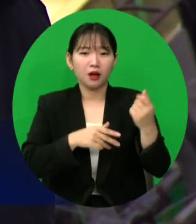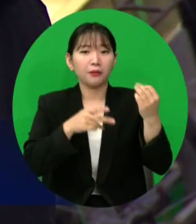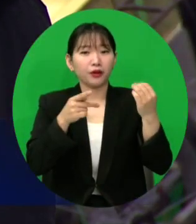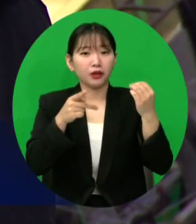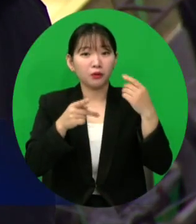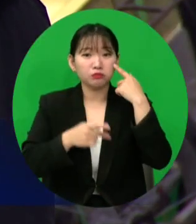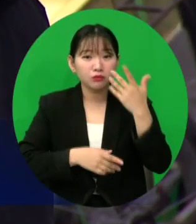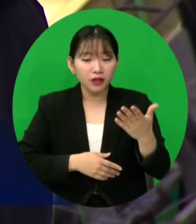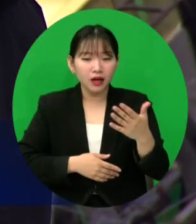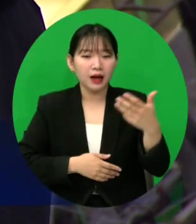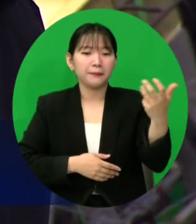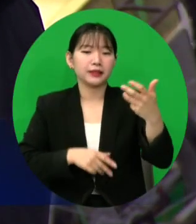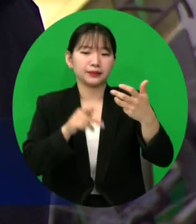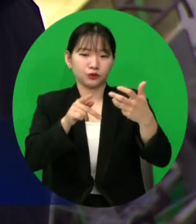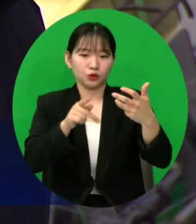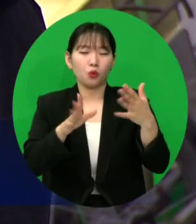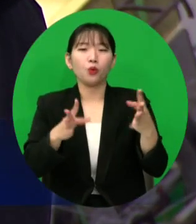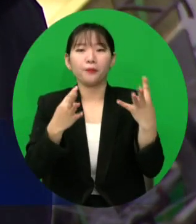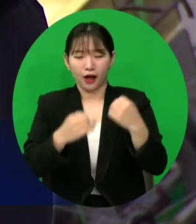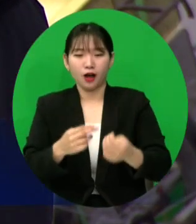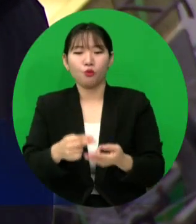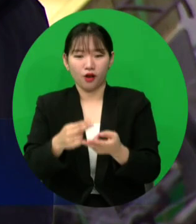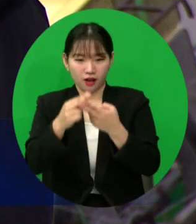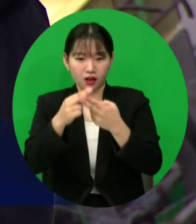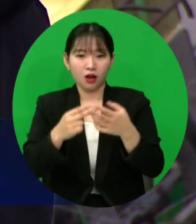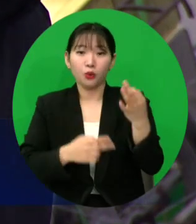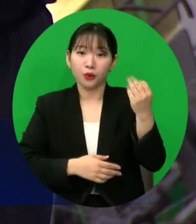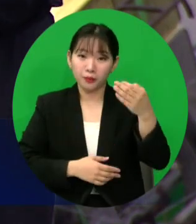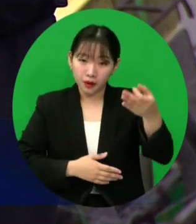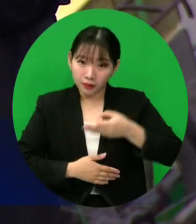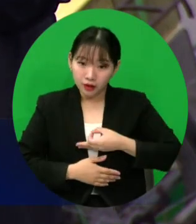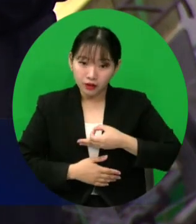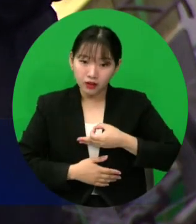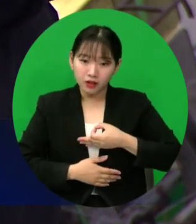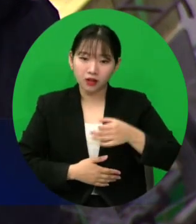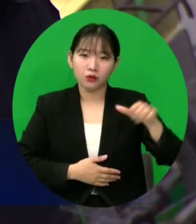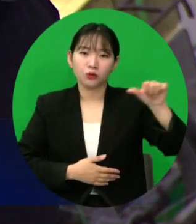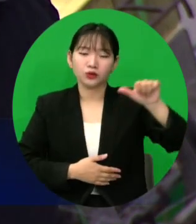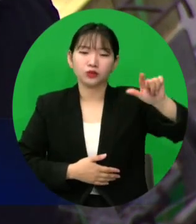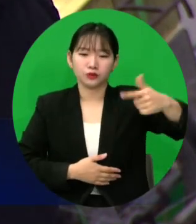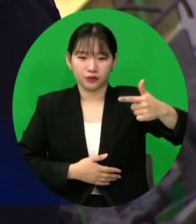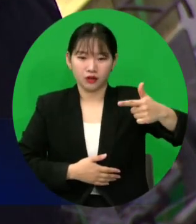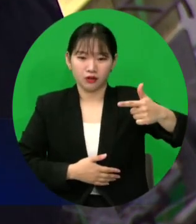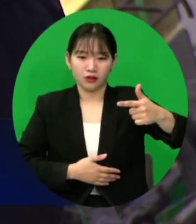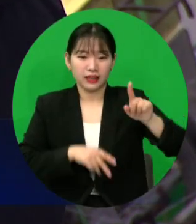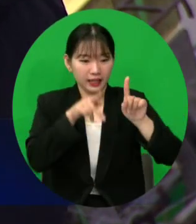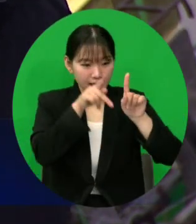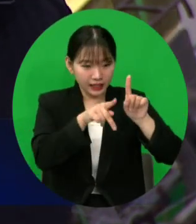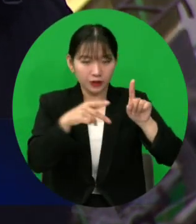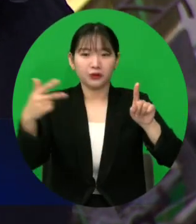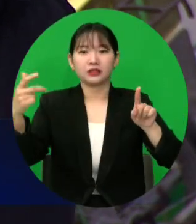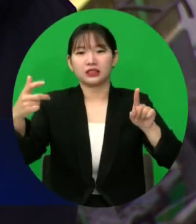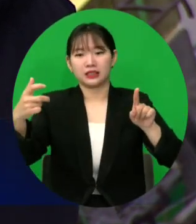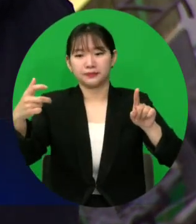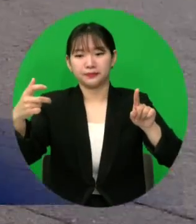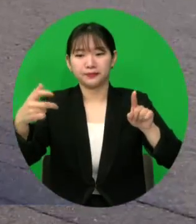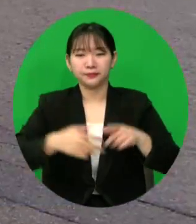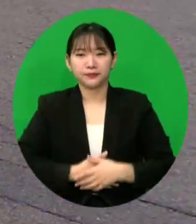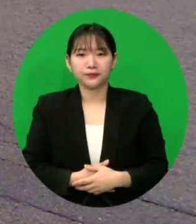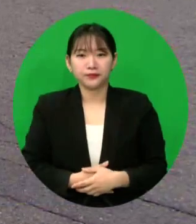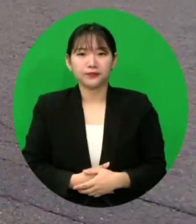나왔어요? 10킬로 많이 나왔어요. 얼마? 얼마 받으셨어요? 5,600. 킬로에 이제 70만